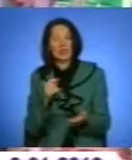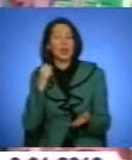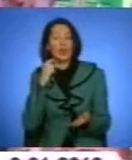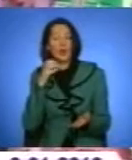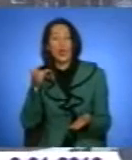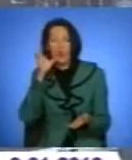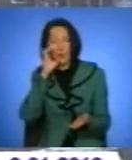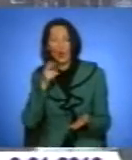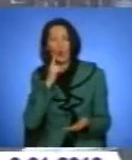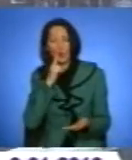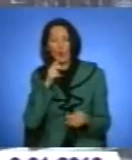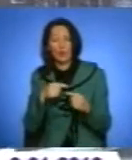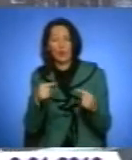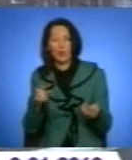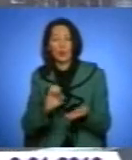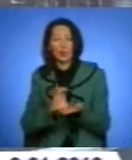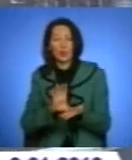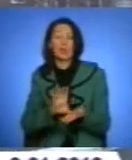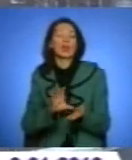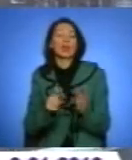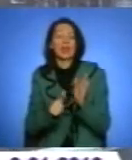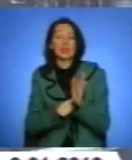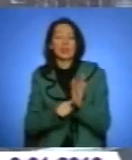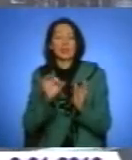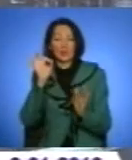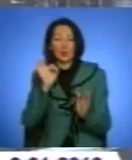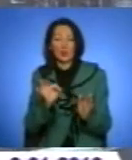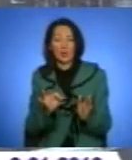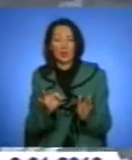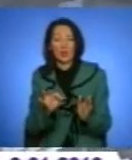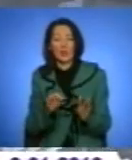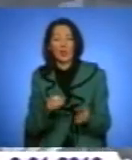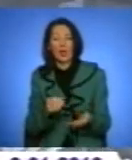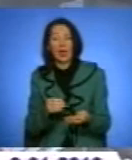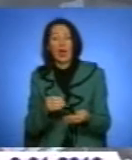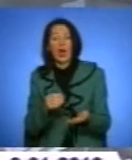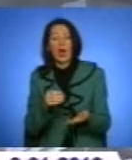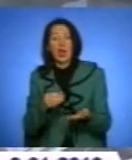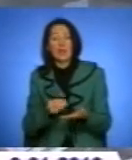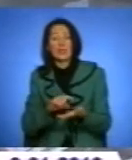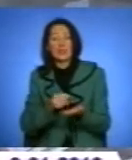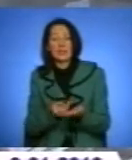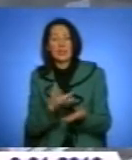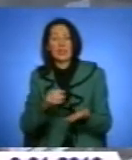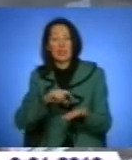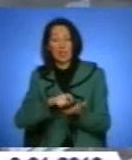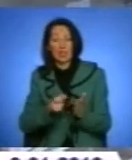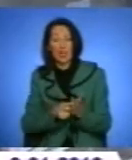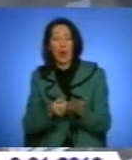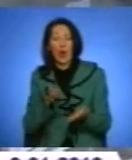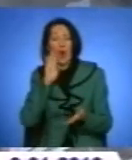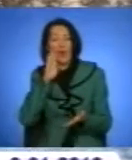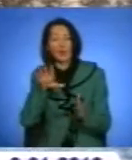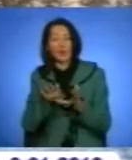та тютюнові вироби зросли на 6,3%. Тарифи на житло, воду, електроенергію, газ та інші